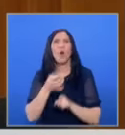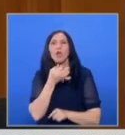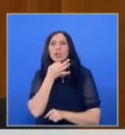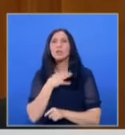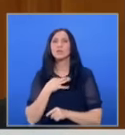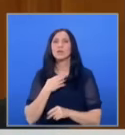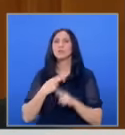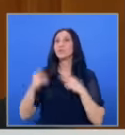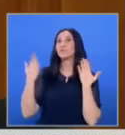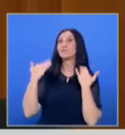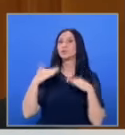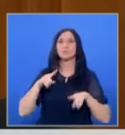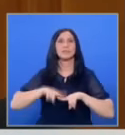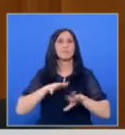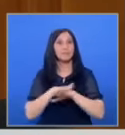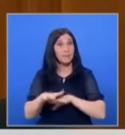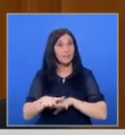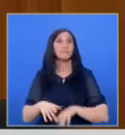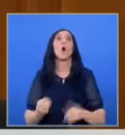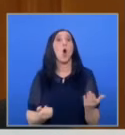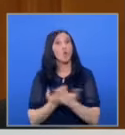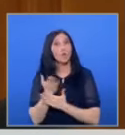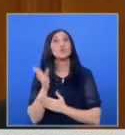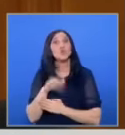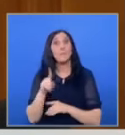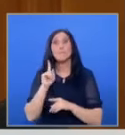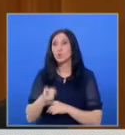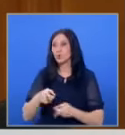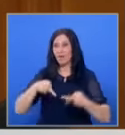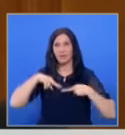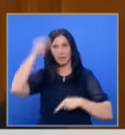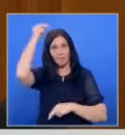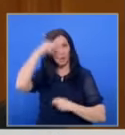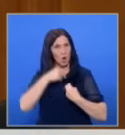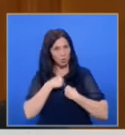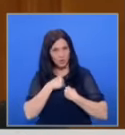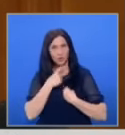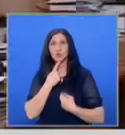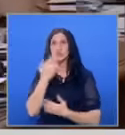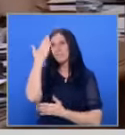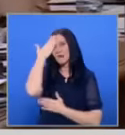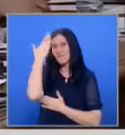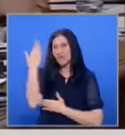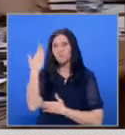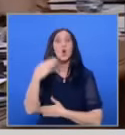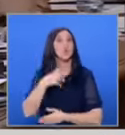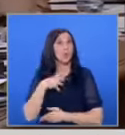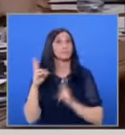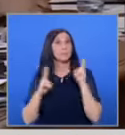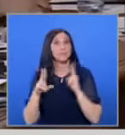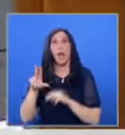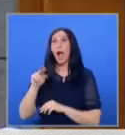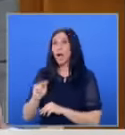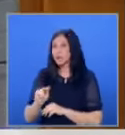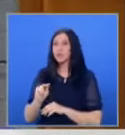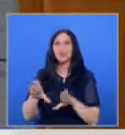въздух в съдебната система и отново и ще може да върне в България усещането за справедливост. От ГЕРБ СДС казаха,